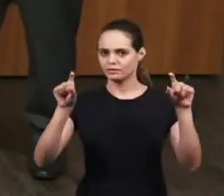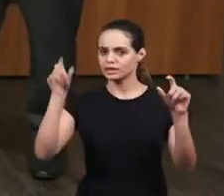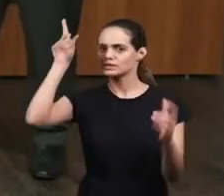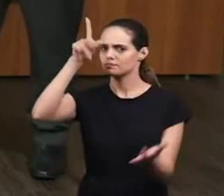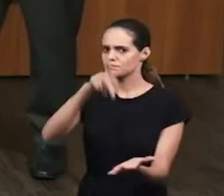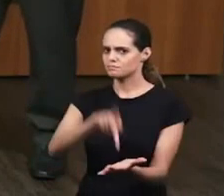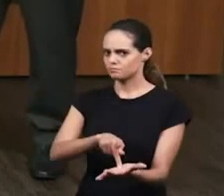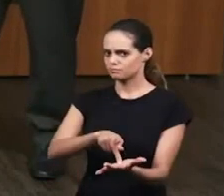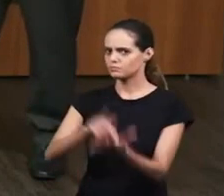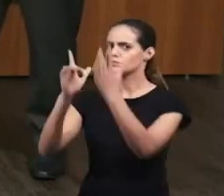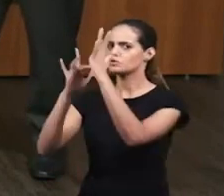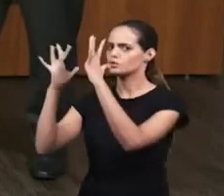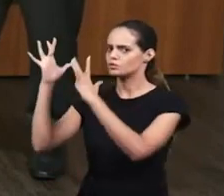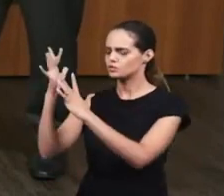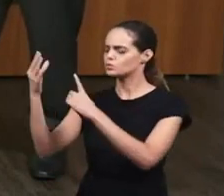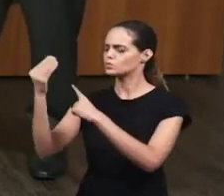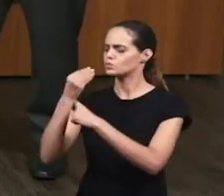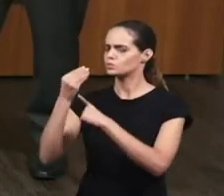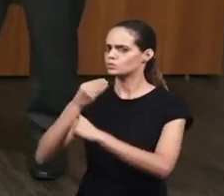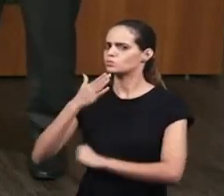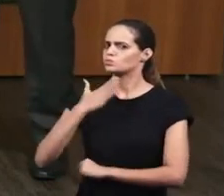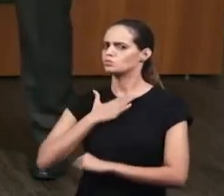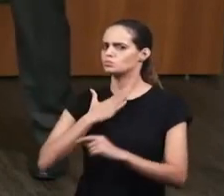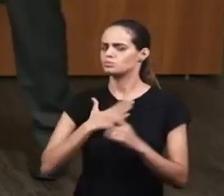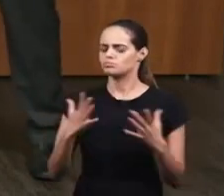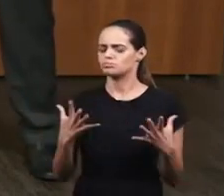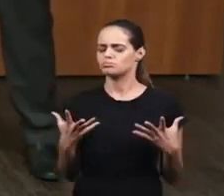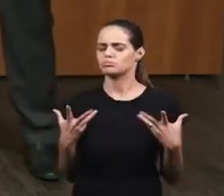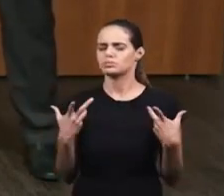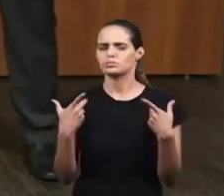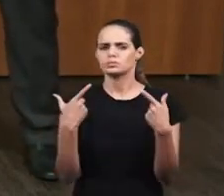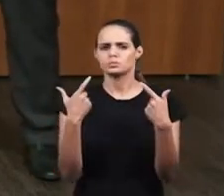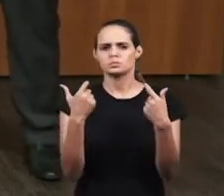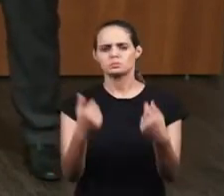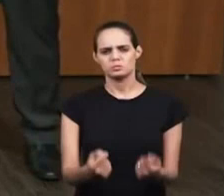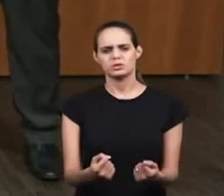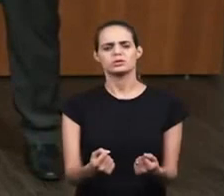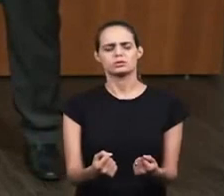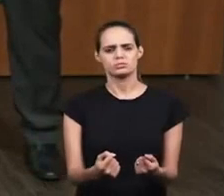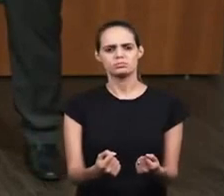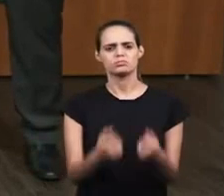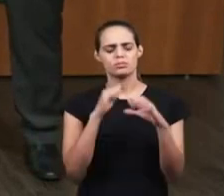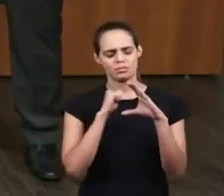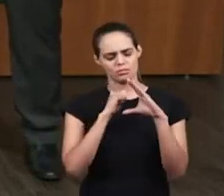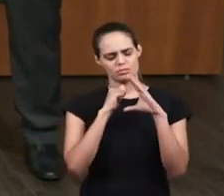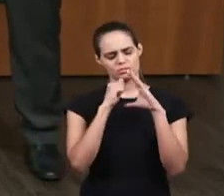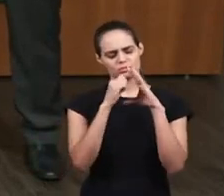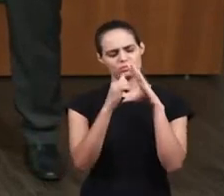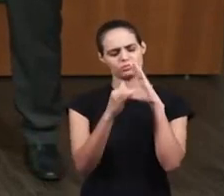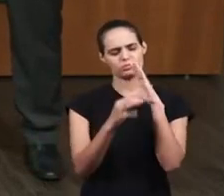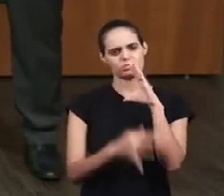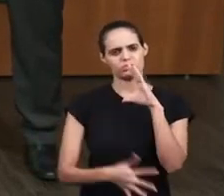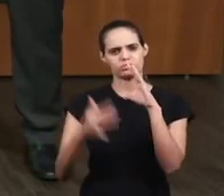Gelobt sei Gott, gepriesen sei der Herr, das Loblied, der König und ich. Da wird ein